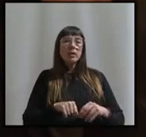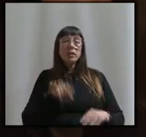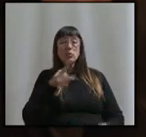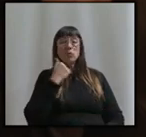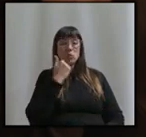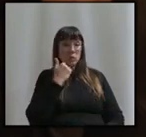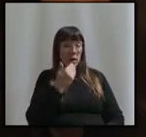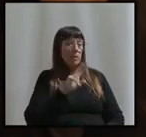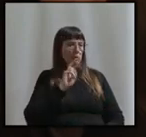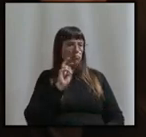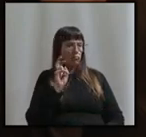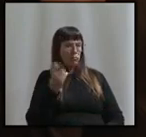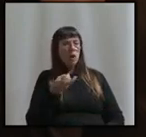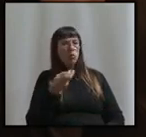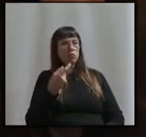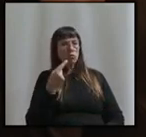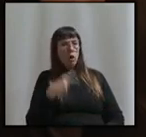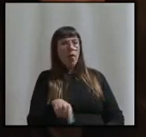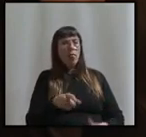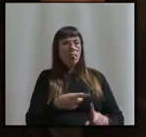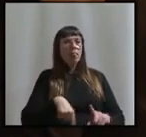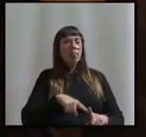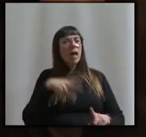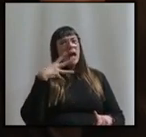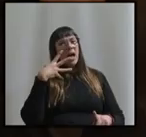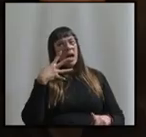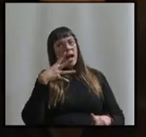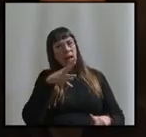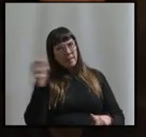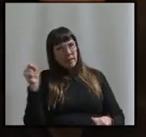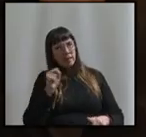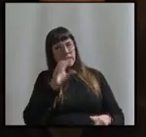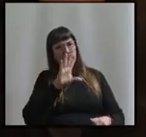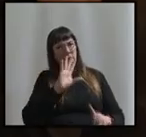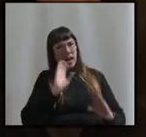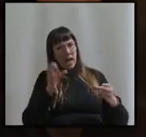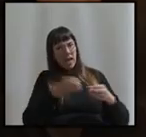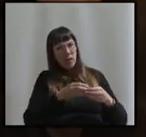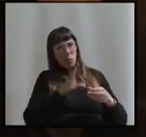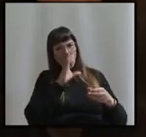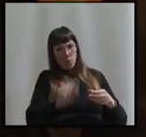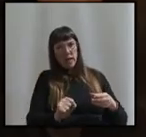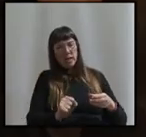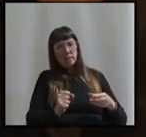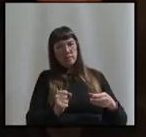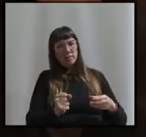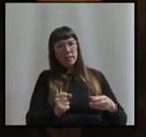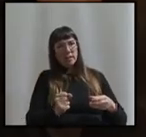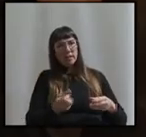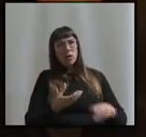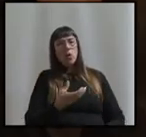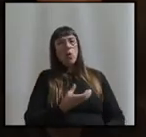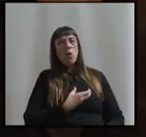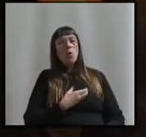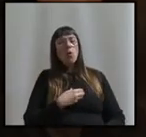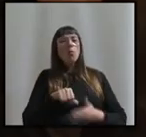doblament de recursos, o aquest entenem que ha de ser el deure de l'equip de govern, als municipis provinent del Pla Únic d'Obres i